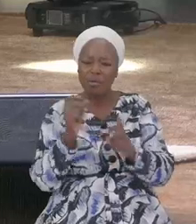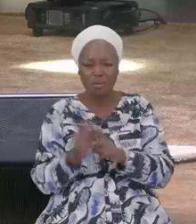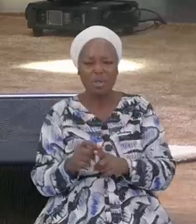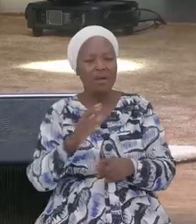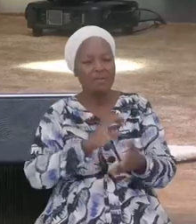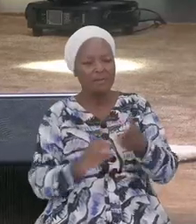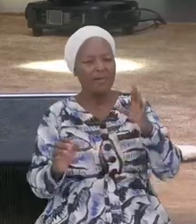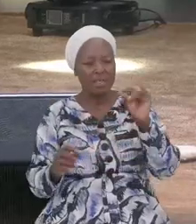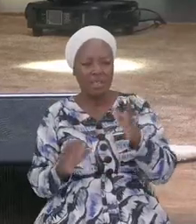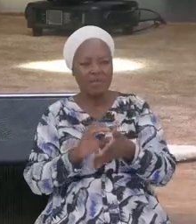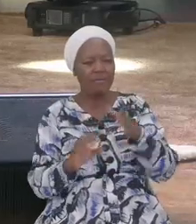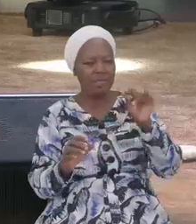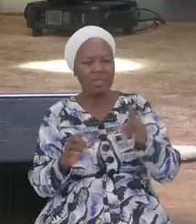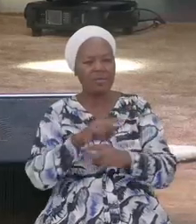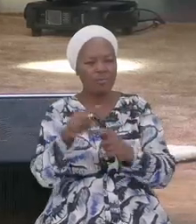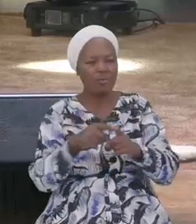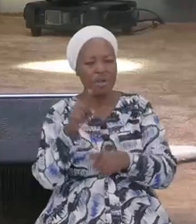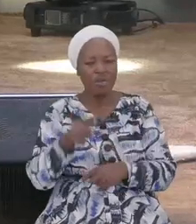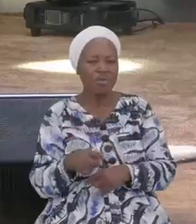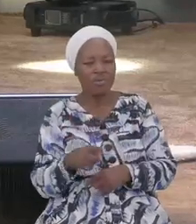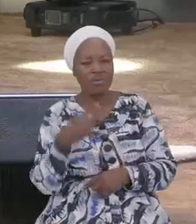Non. Verset 18.